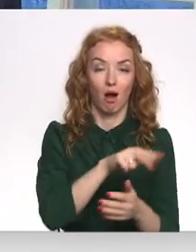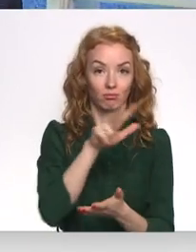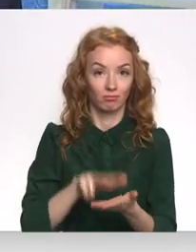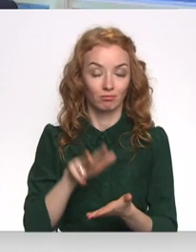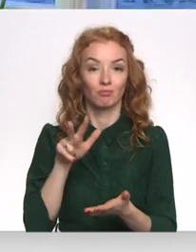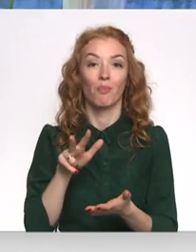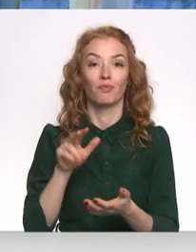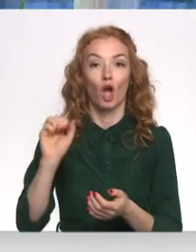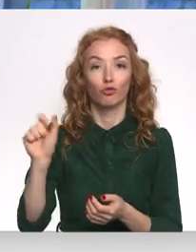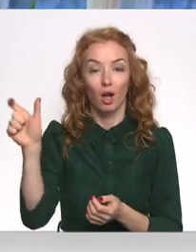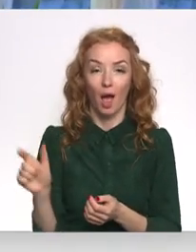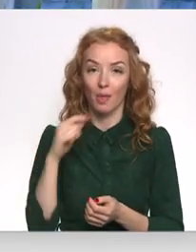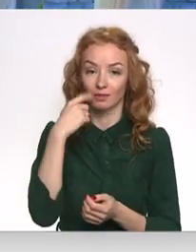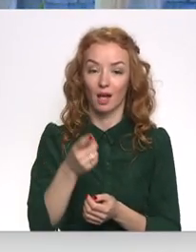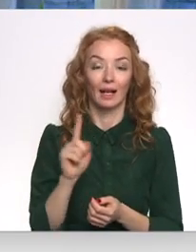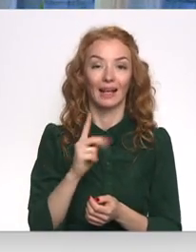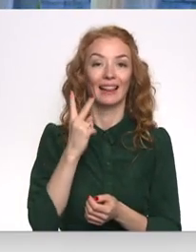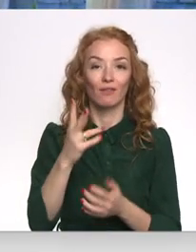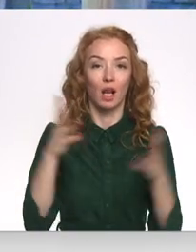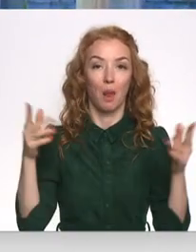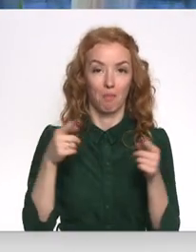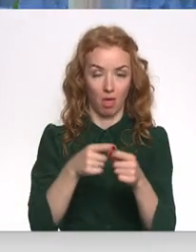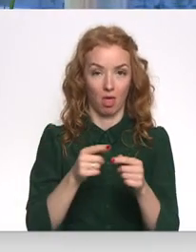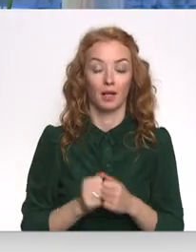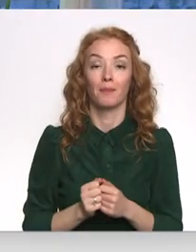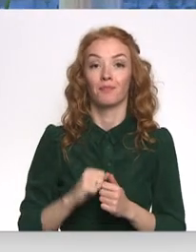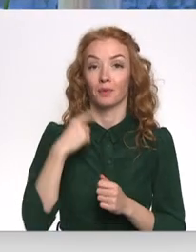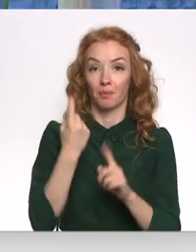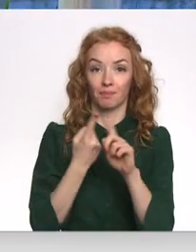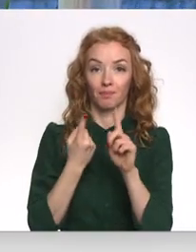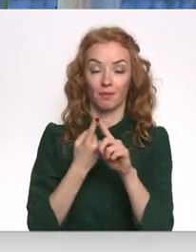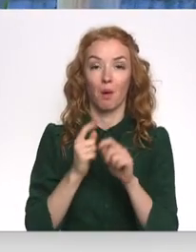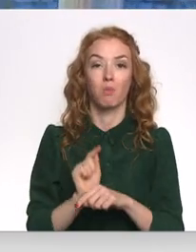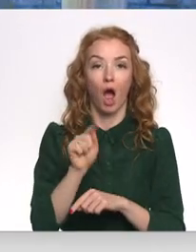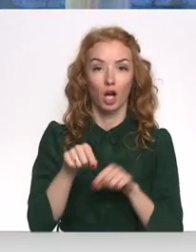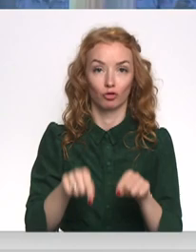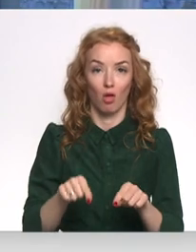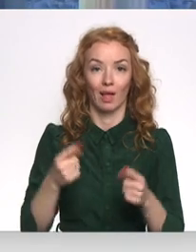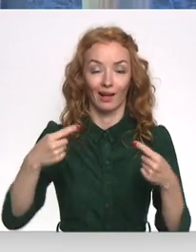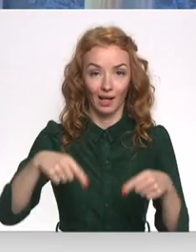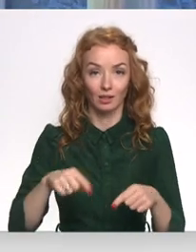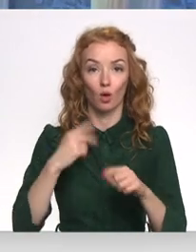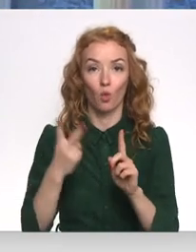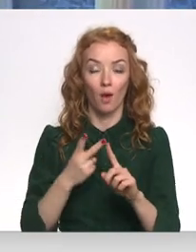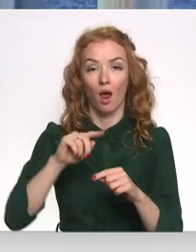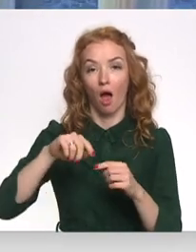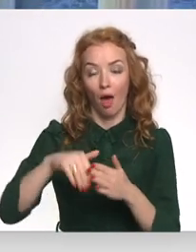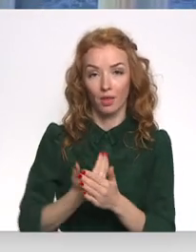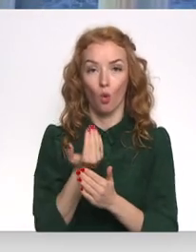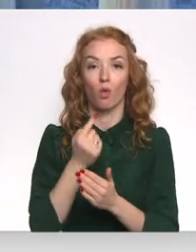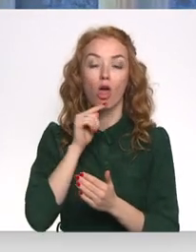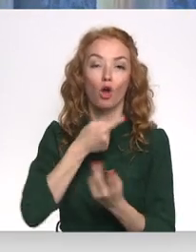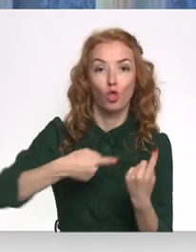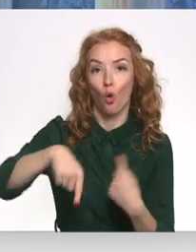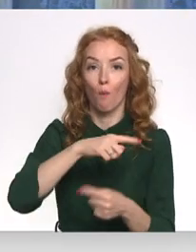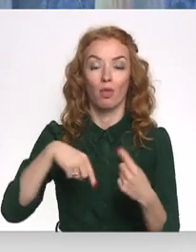Tā ambīcija ir bijusi divas lielas ambīcijas. Viens ir pārvarēt efektīvu šo krīzi, otrs lielais ir atjaunot ekonomisko izaugsmu un